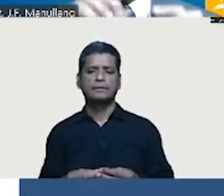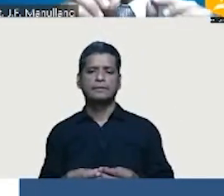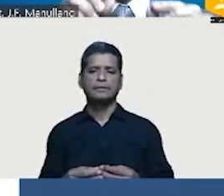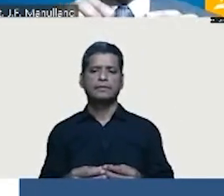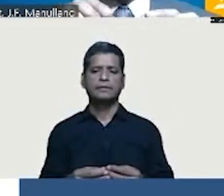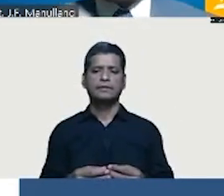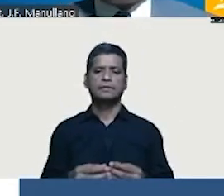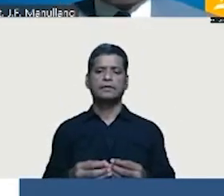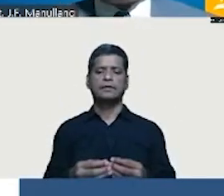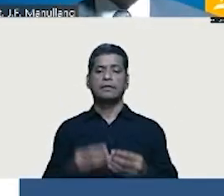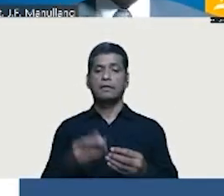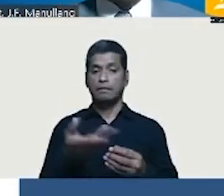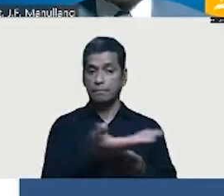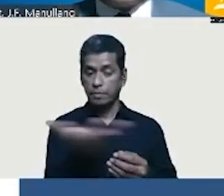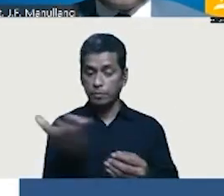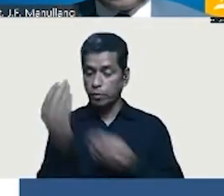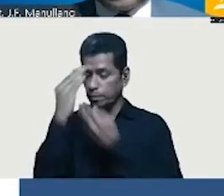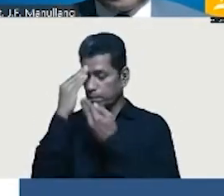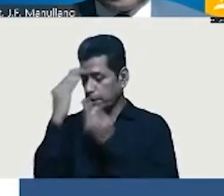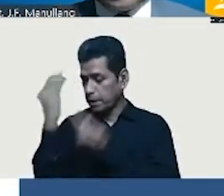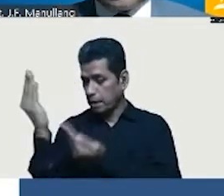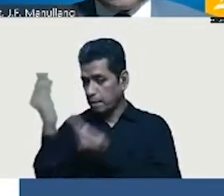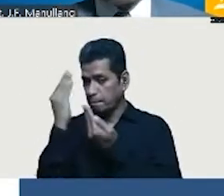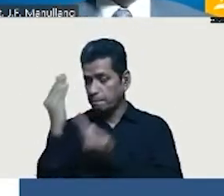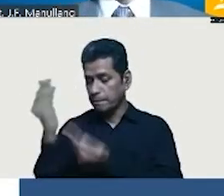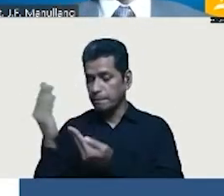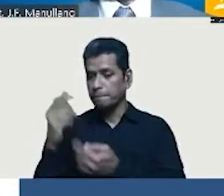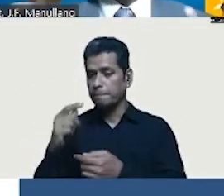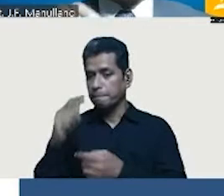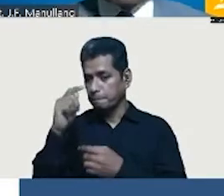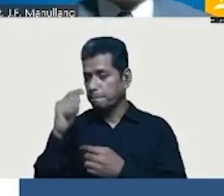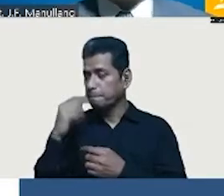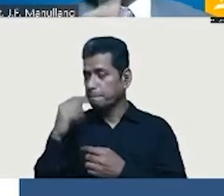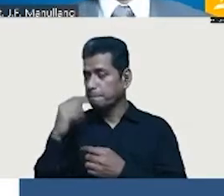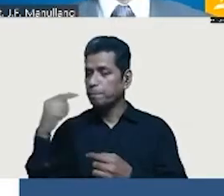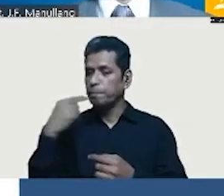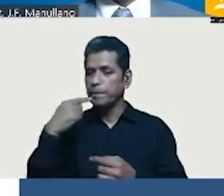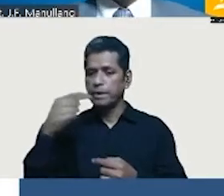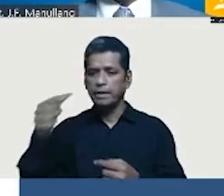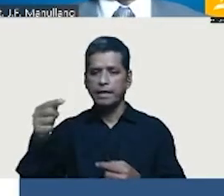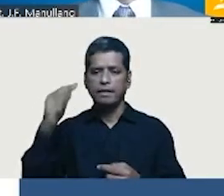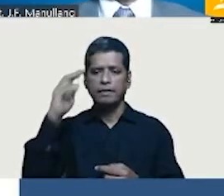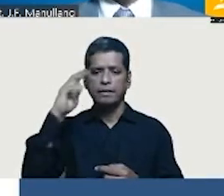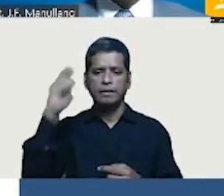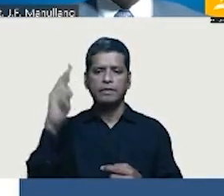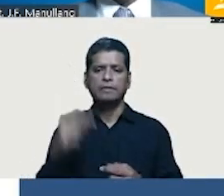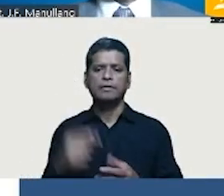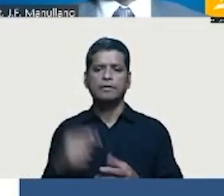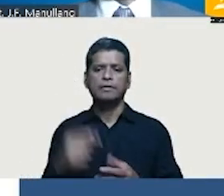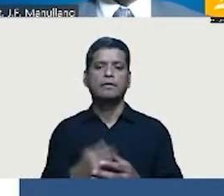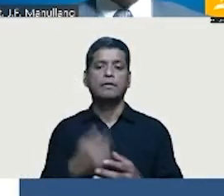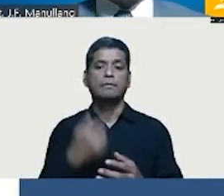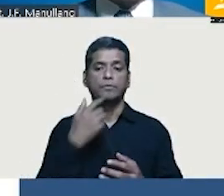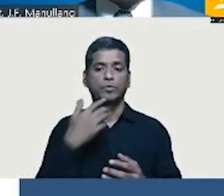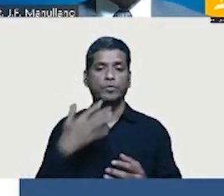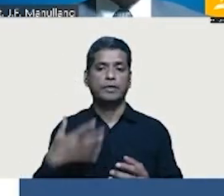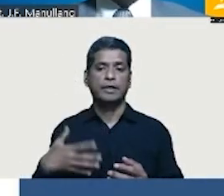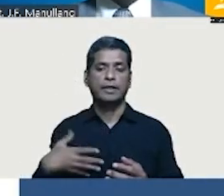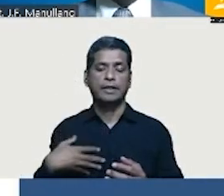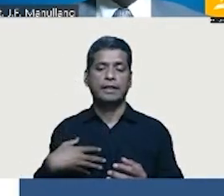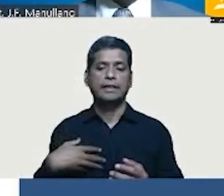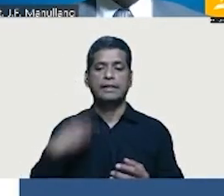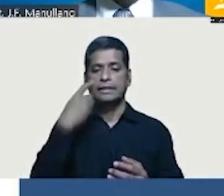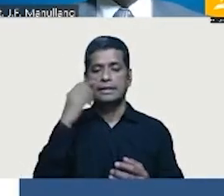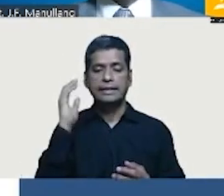menuruti perintah-perintah allah termasuk sahabat oleh karena mereka mempunyai kesaksian Yesus yaitu dulu buat